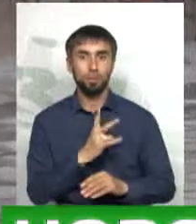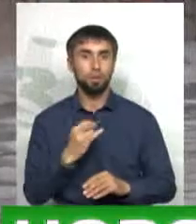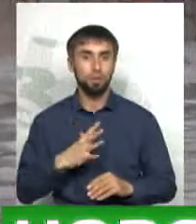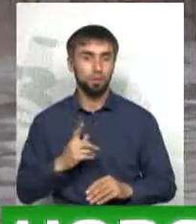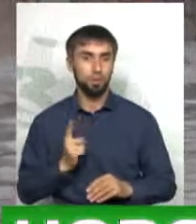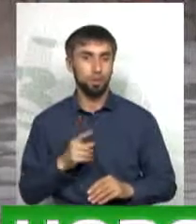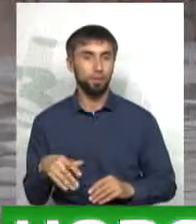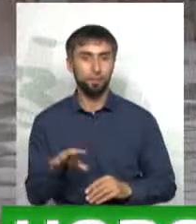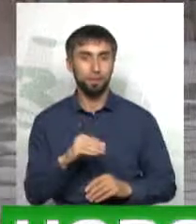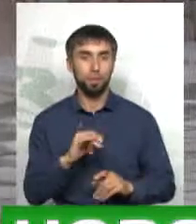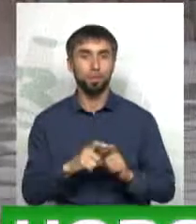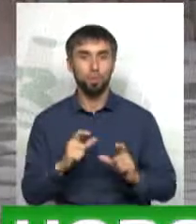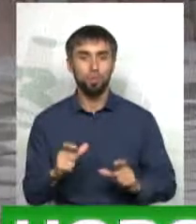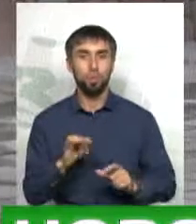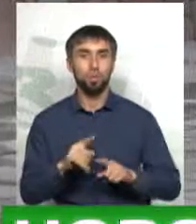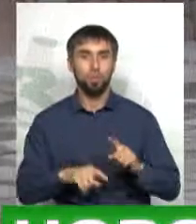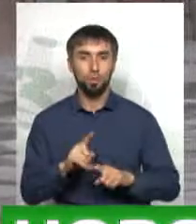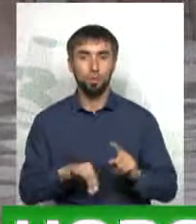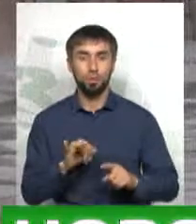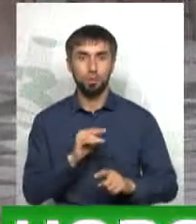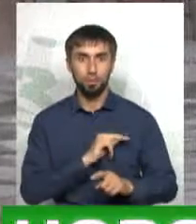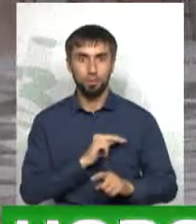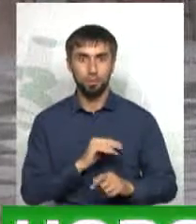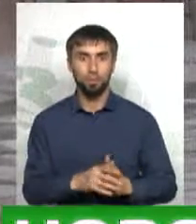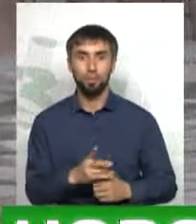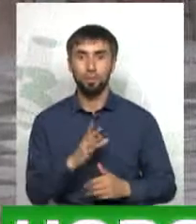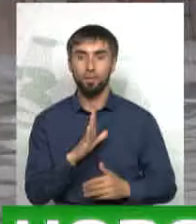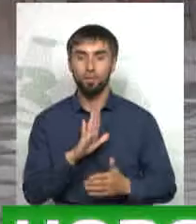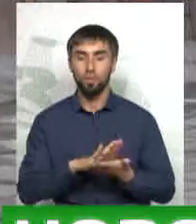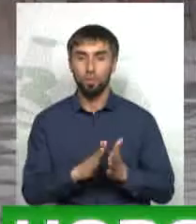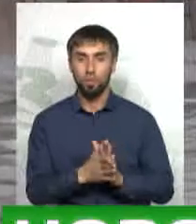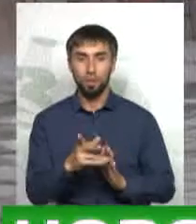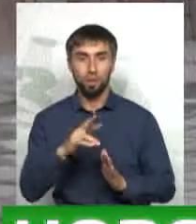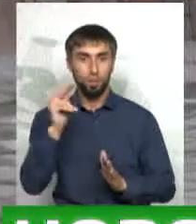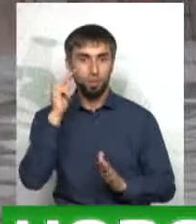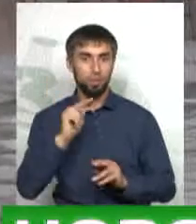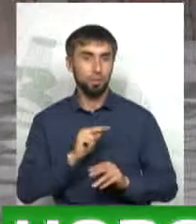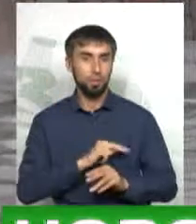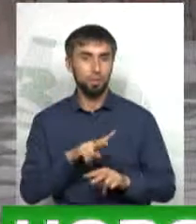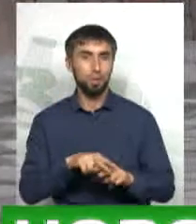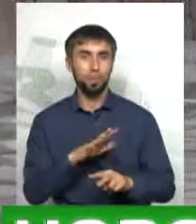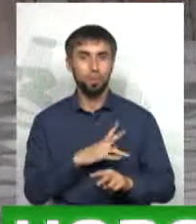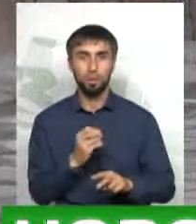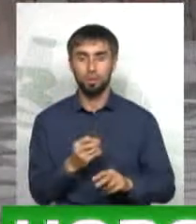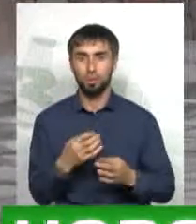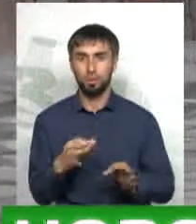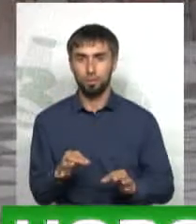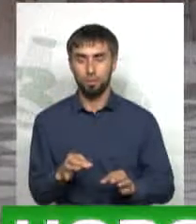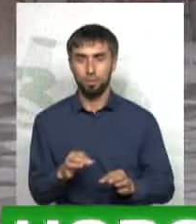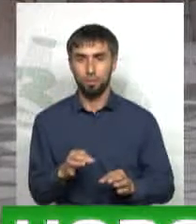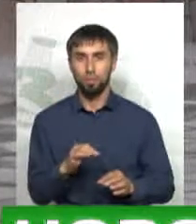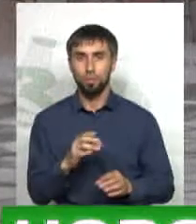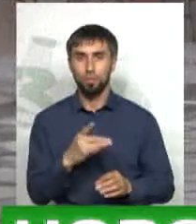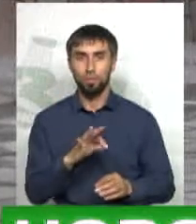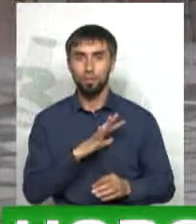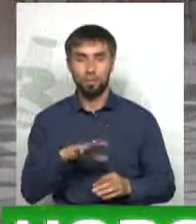нетерпением ждали все – и школьники, и родители, и работники. Ведь условия для обучения и работы здесь были недопустимыми.